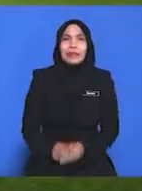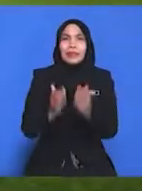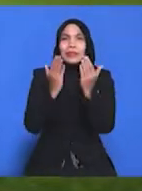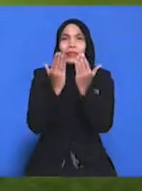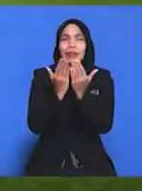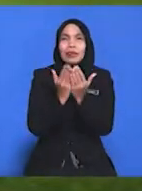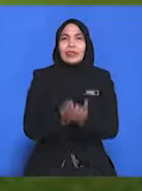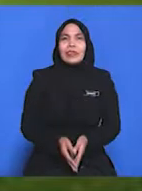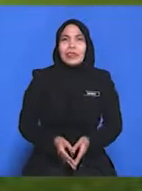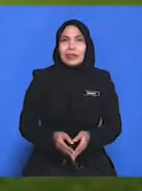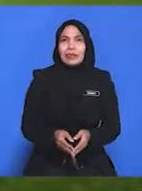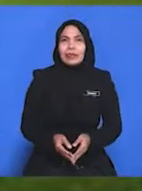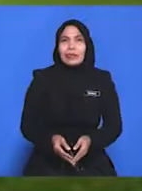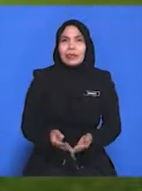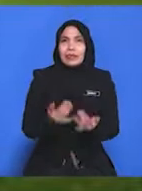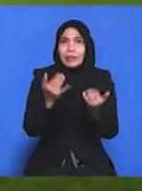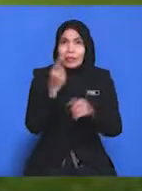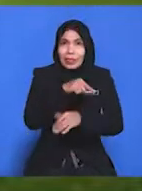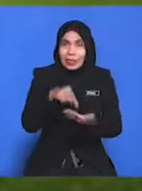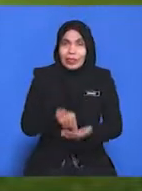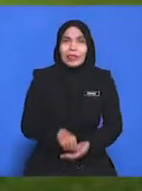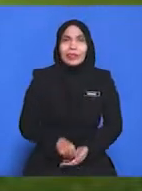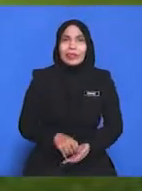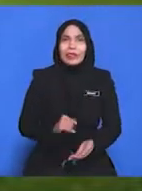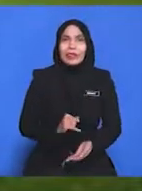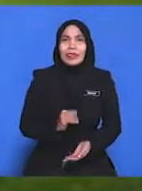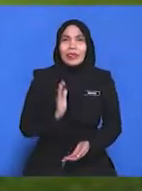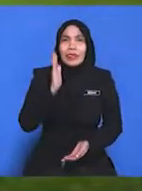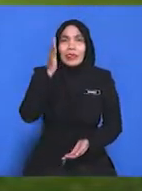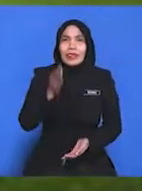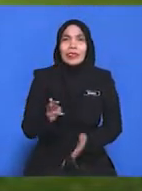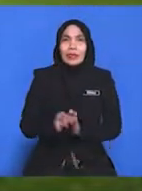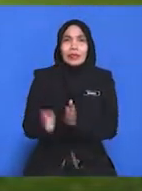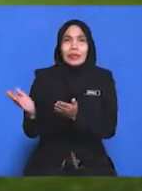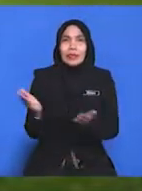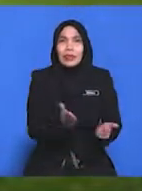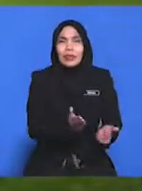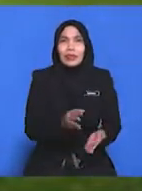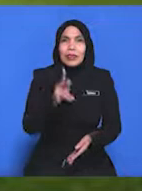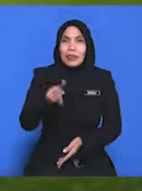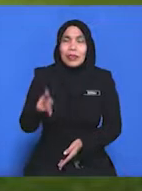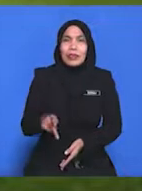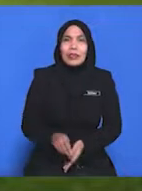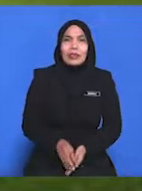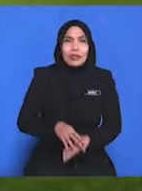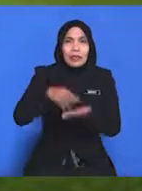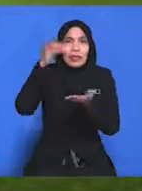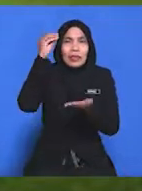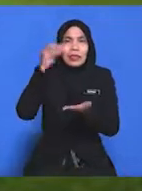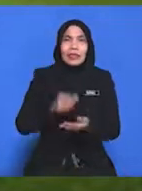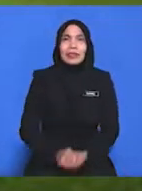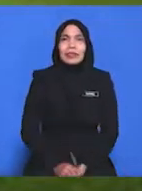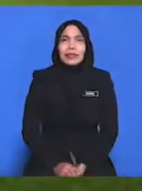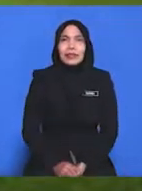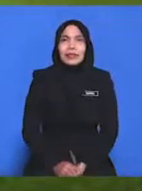Alhamdulillah, pada siri ini saya akan membawa pelajar semua untuk menerokai salah satu dari